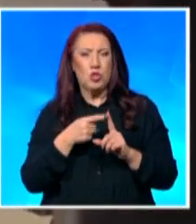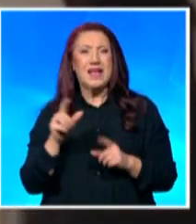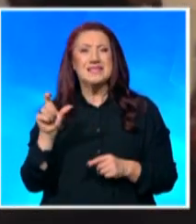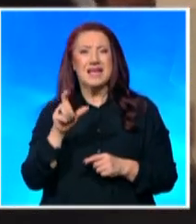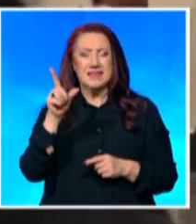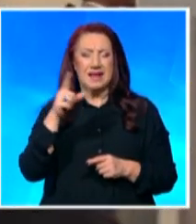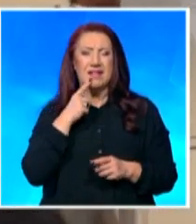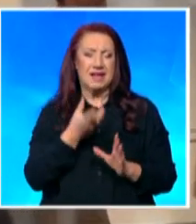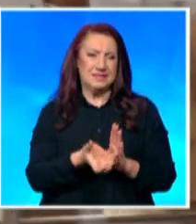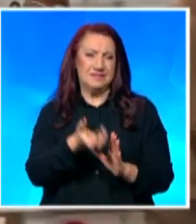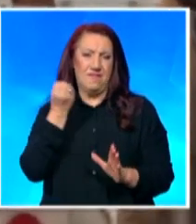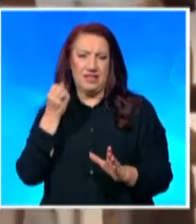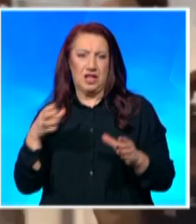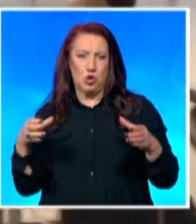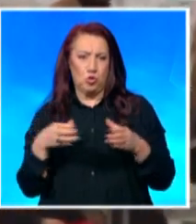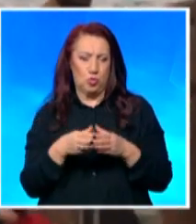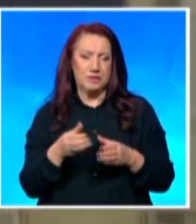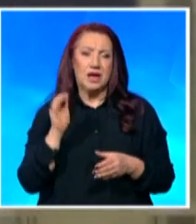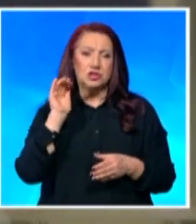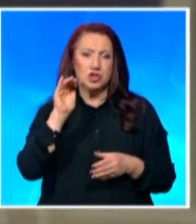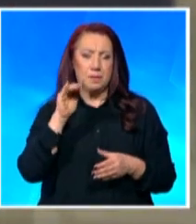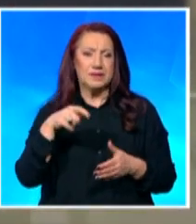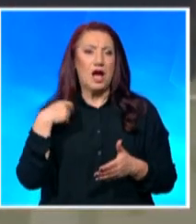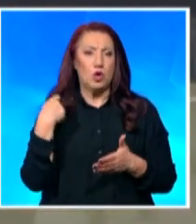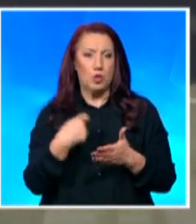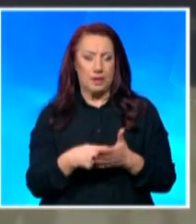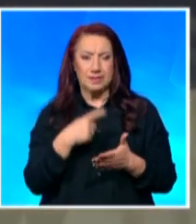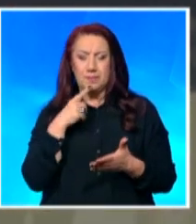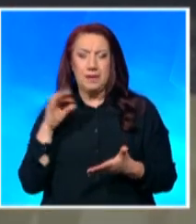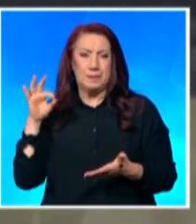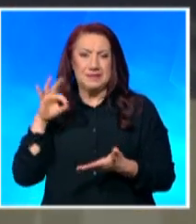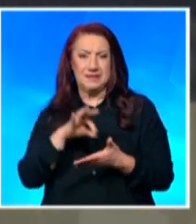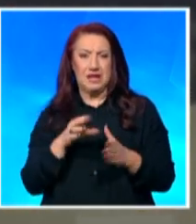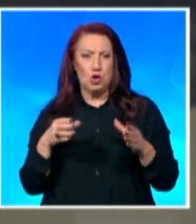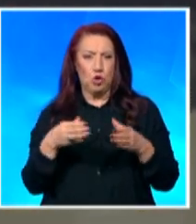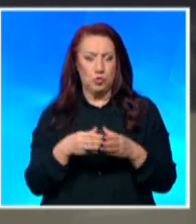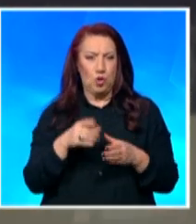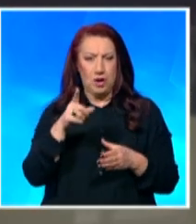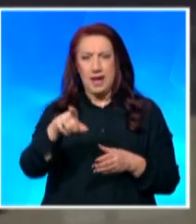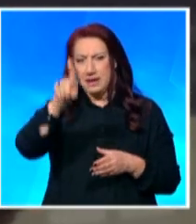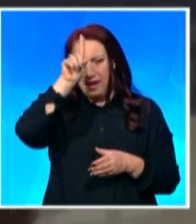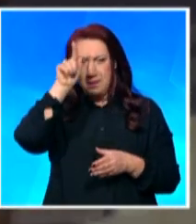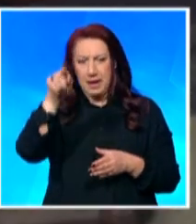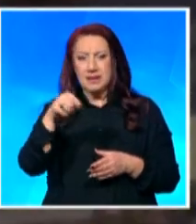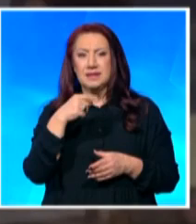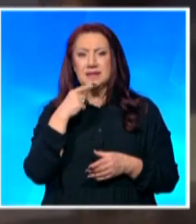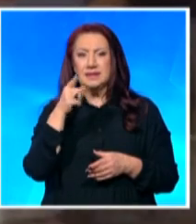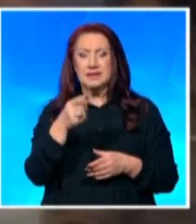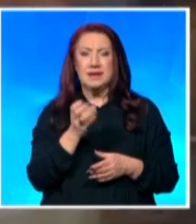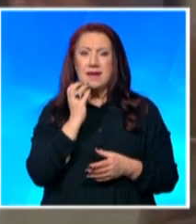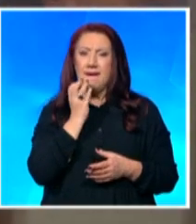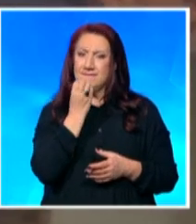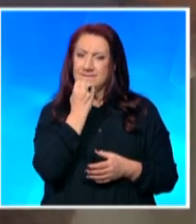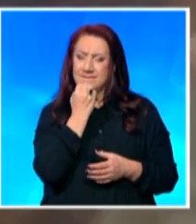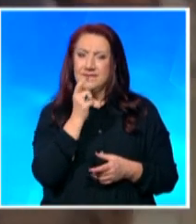мача с Хофенхайм в събота и ще бъде глобен. При пристигането на отбора в Мюнхен Сане беше уловен от камерите да прехапва долната си устна,